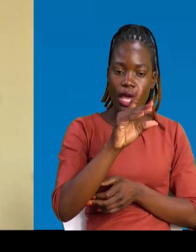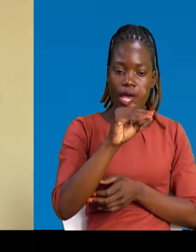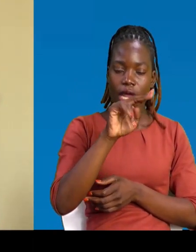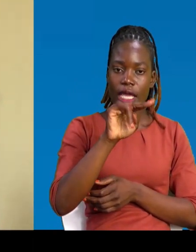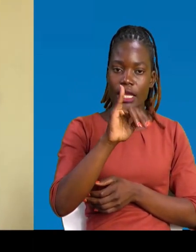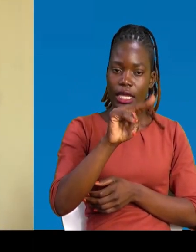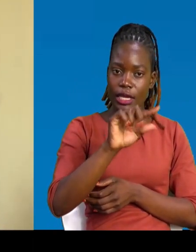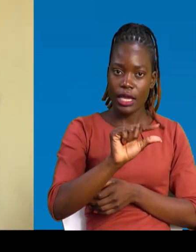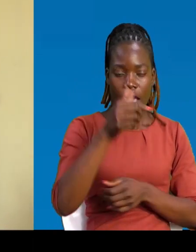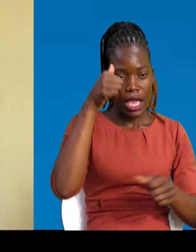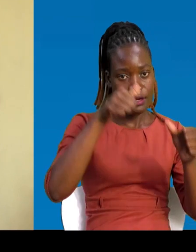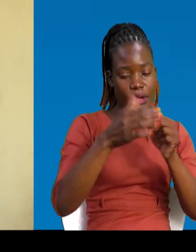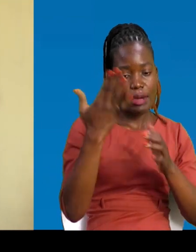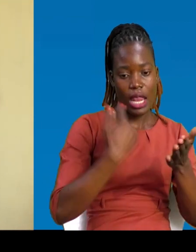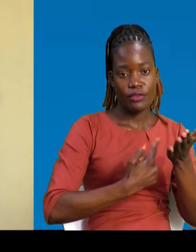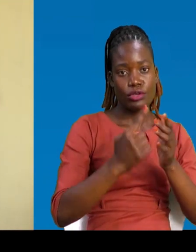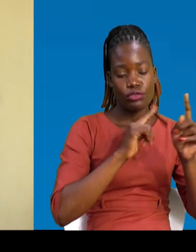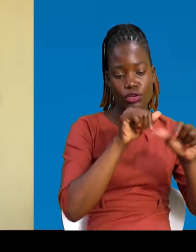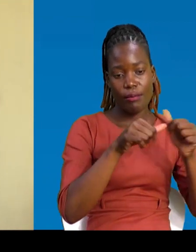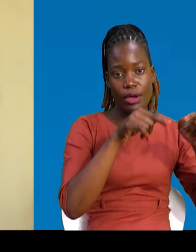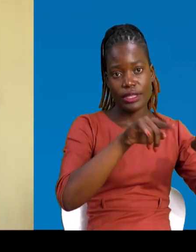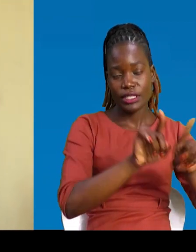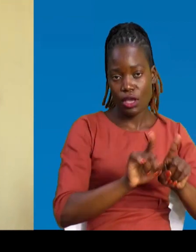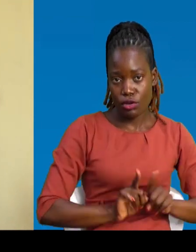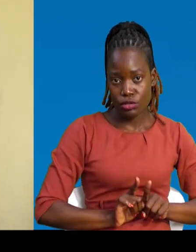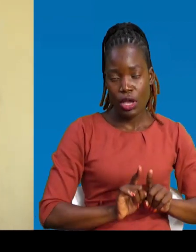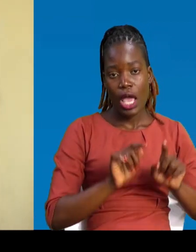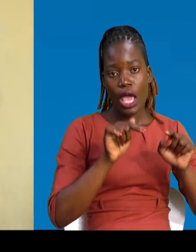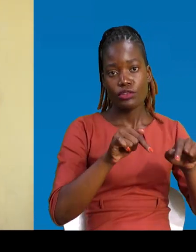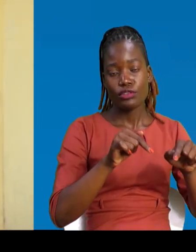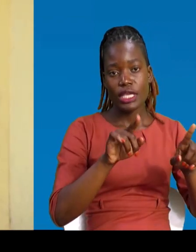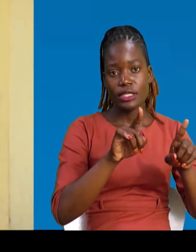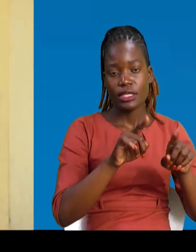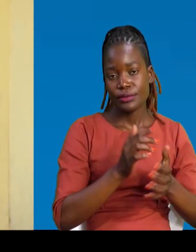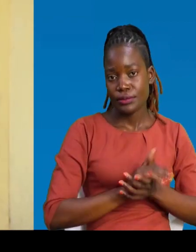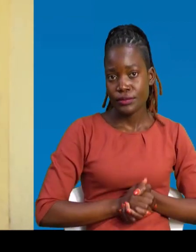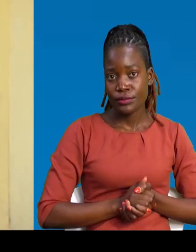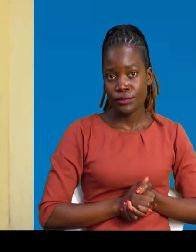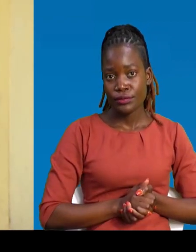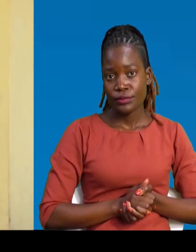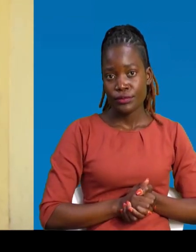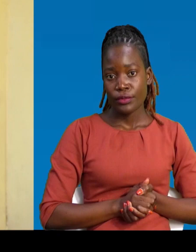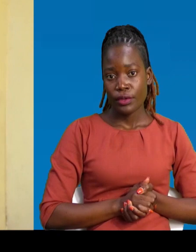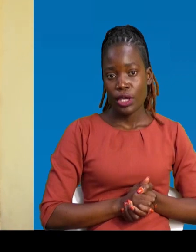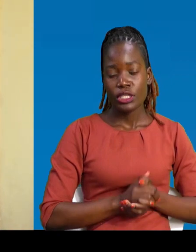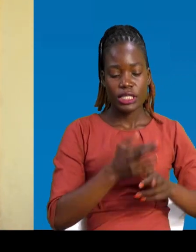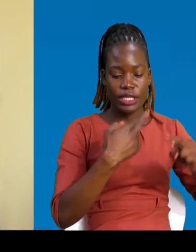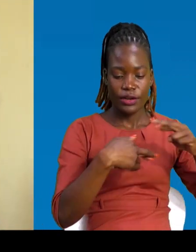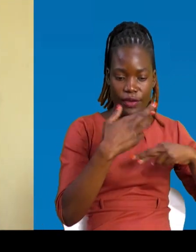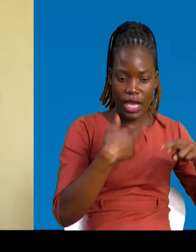also, and today it was just like yani kufanya kama review tu,